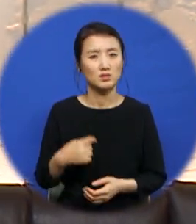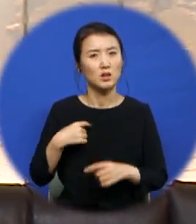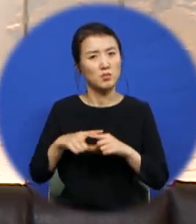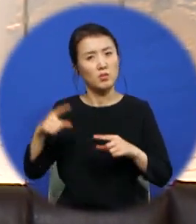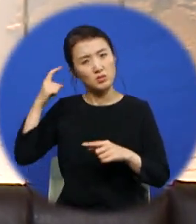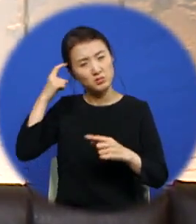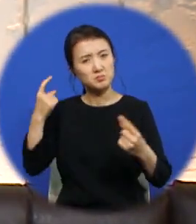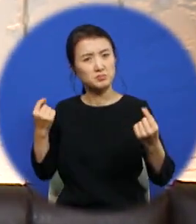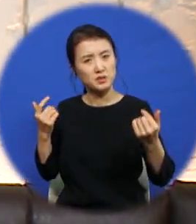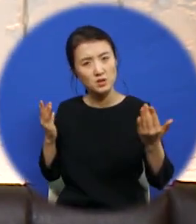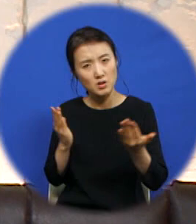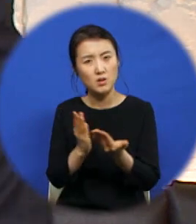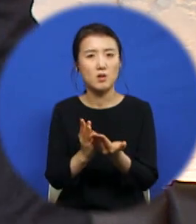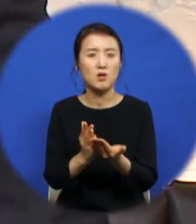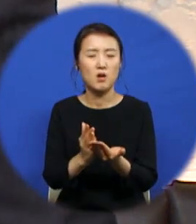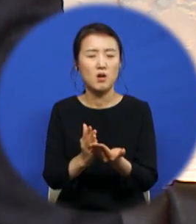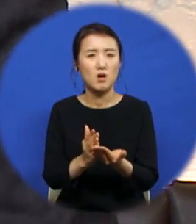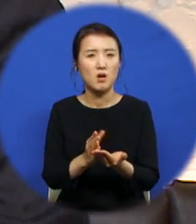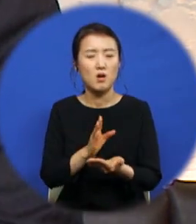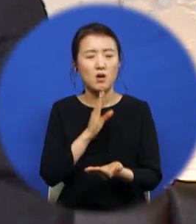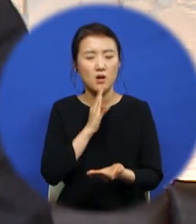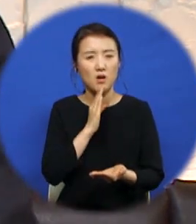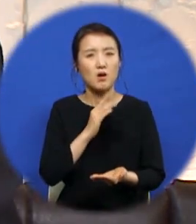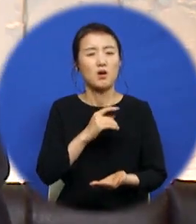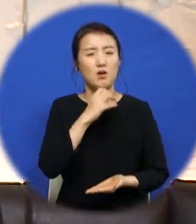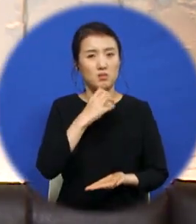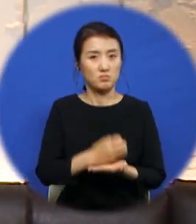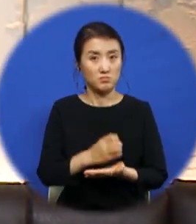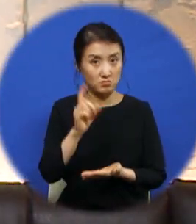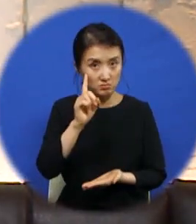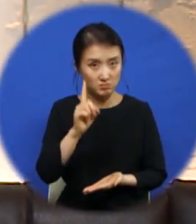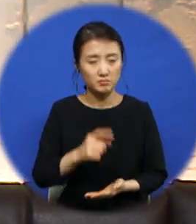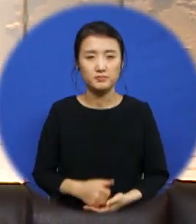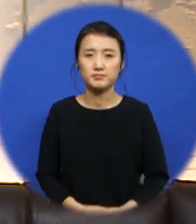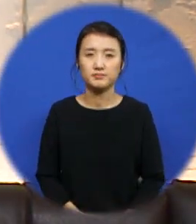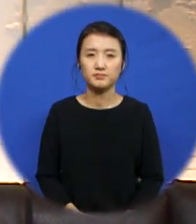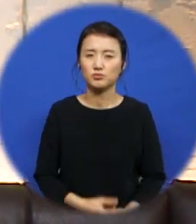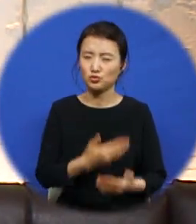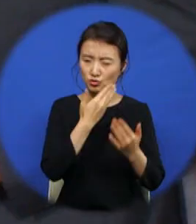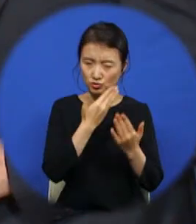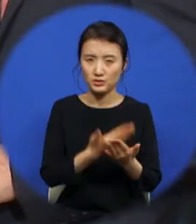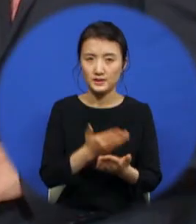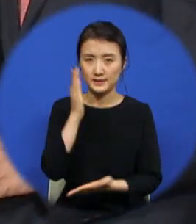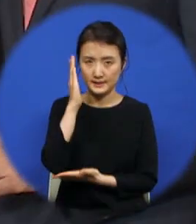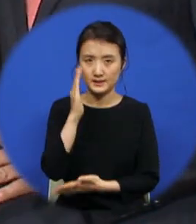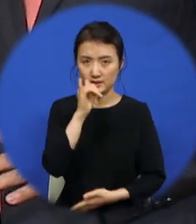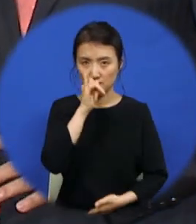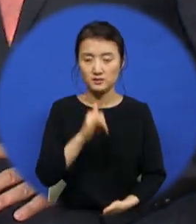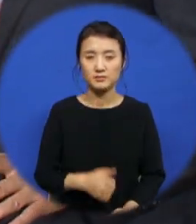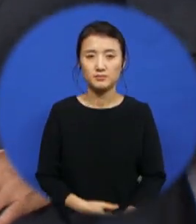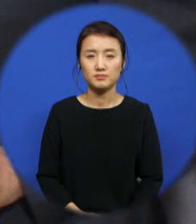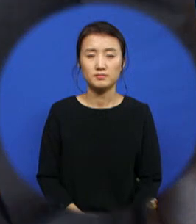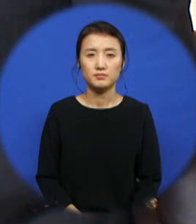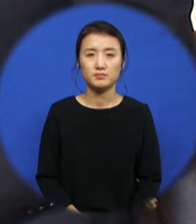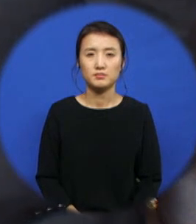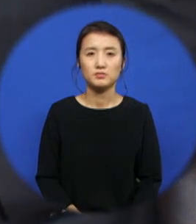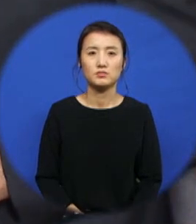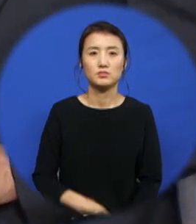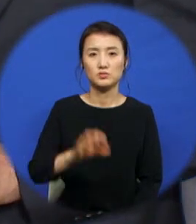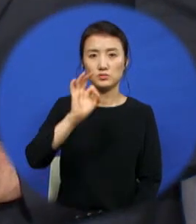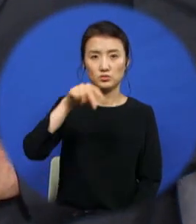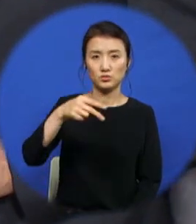비싸지만 이렇게 명쾌하게 정리해 승지를 맘 털어 보시죠 아주 중요한 이야기입니다 유대인들은